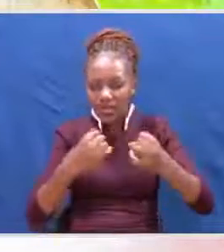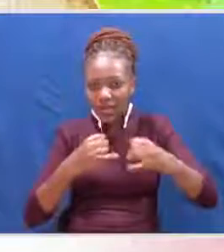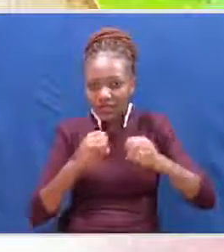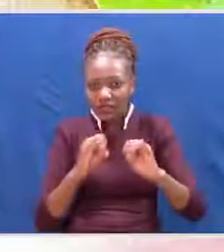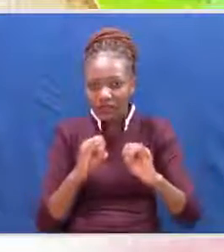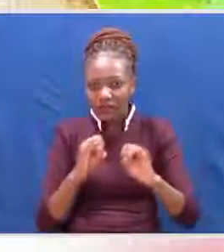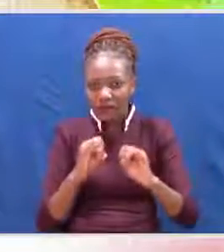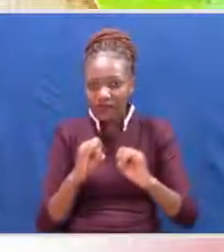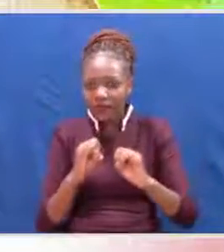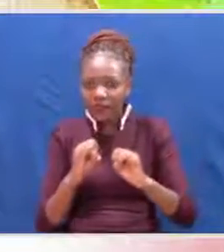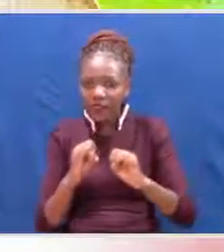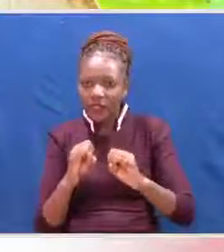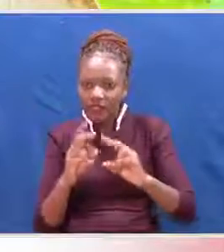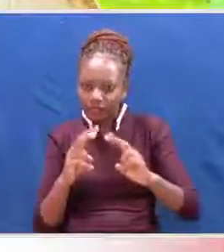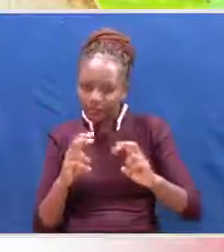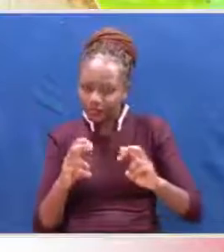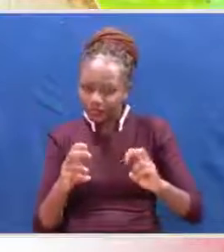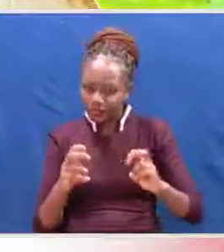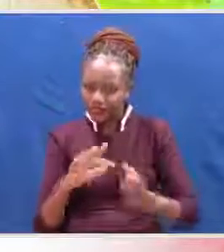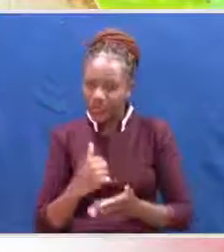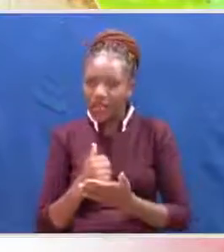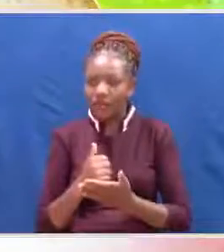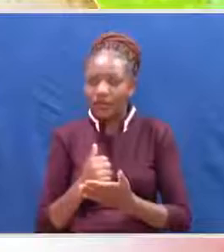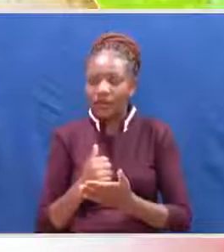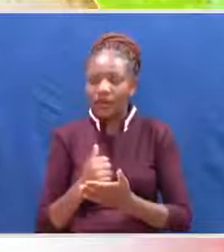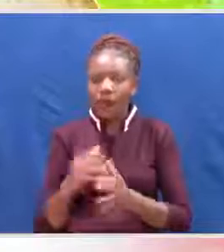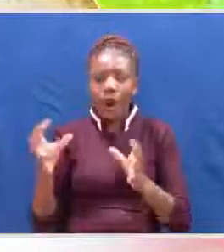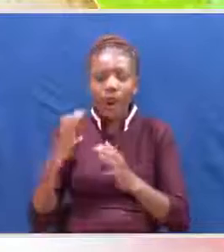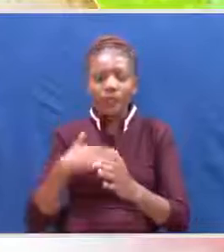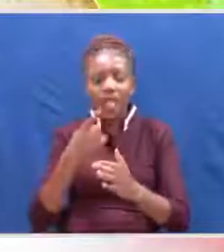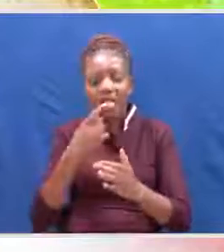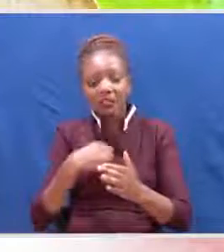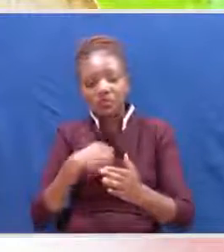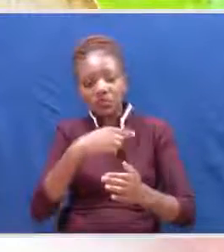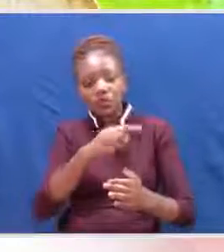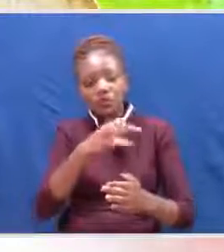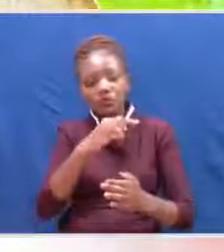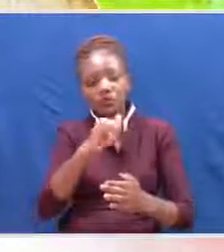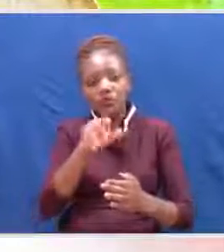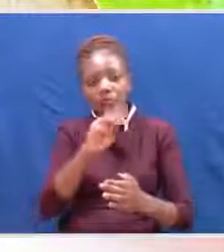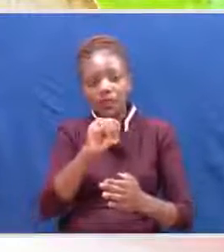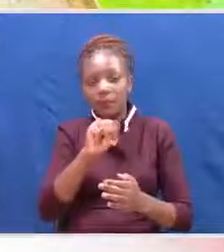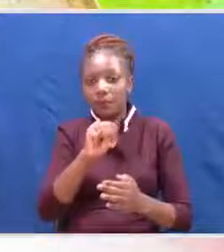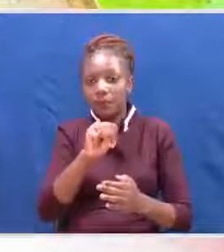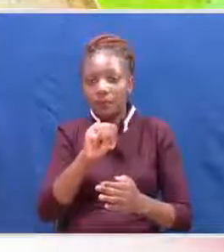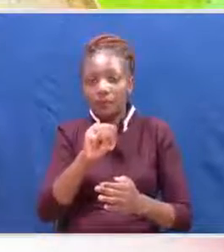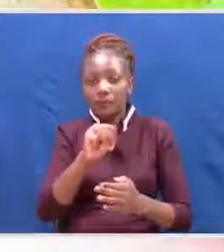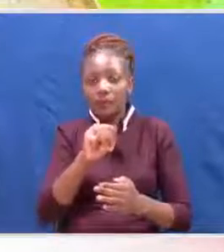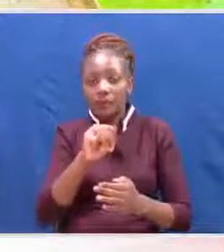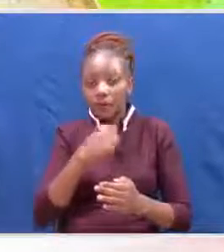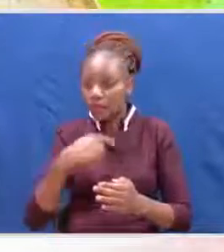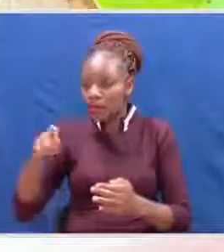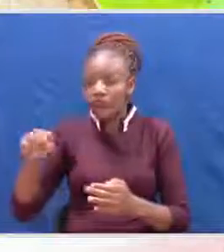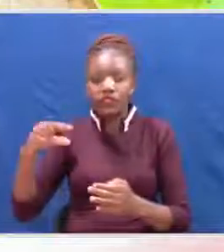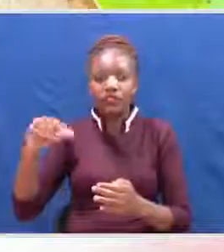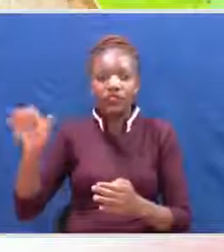wetu akani advise pengine ni muscle tu kidogo niende gym nini. So pia mimi nilikuwa nafuata vile naambiwa na fisio. Kaenda gym,